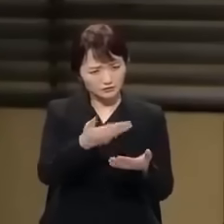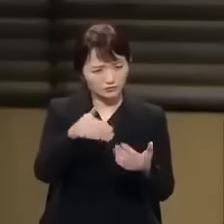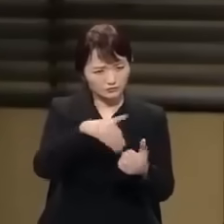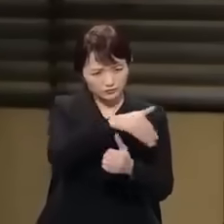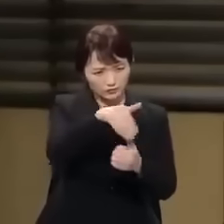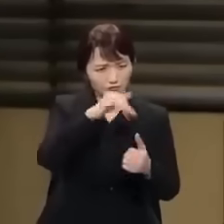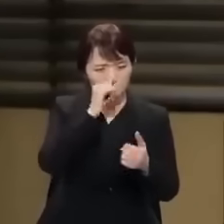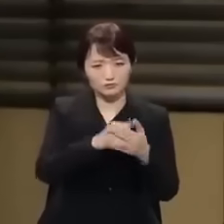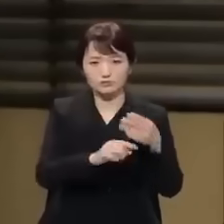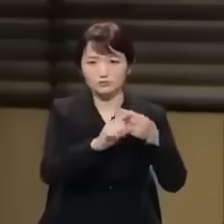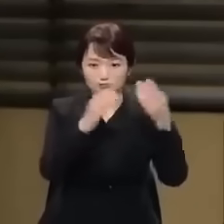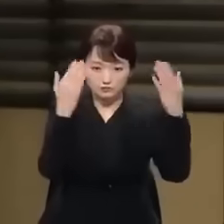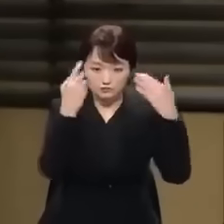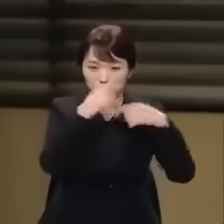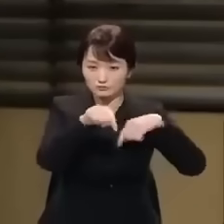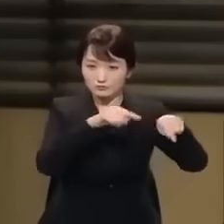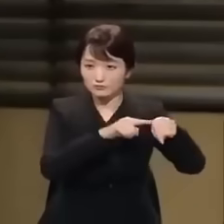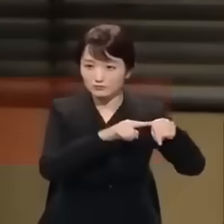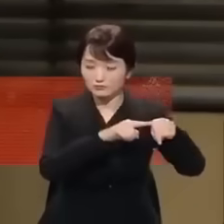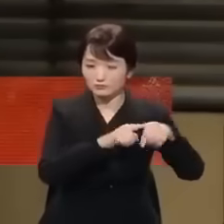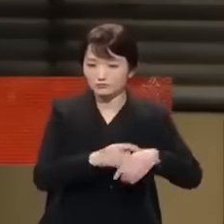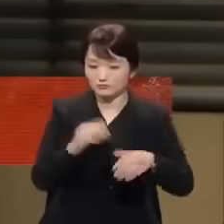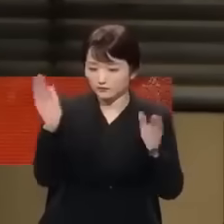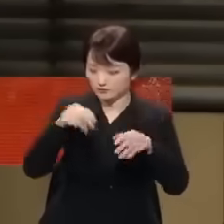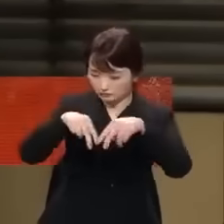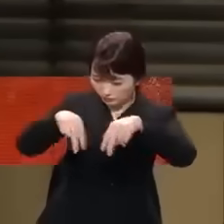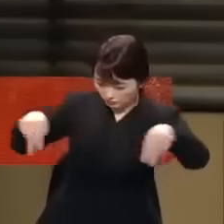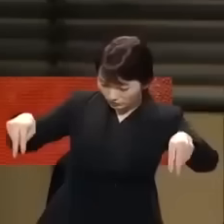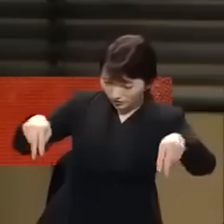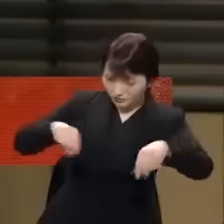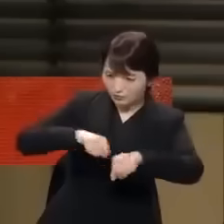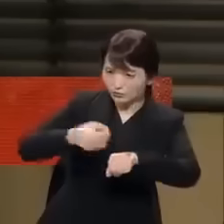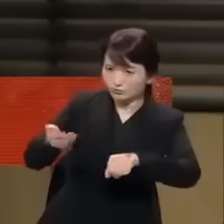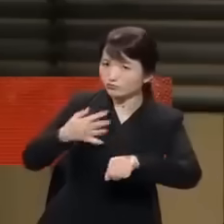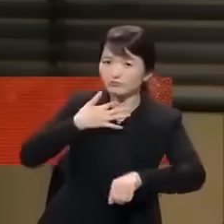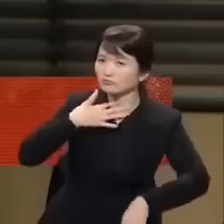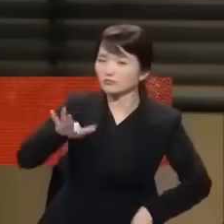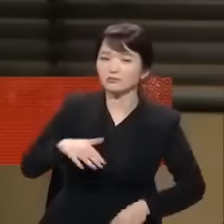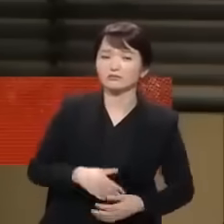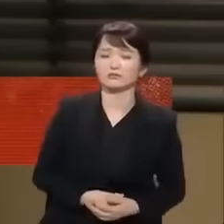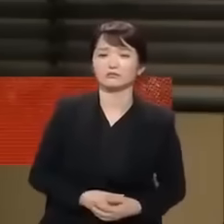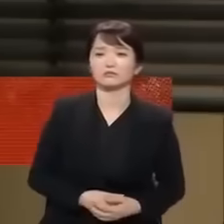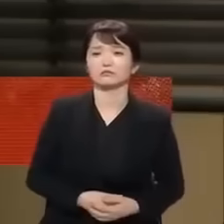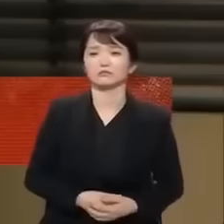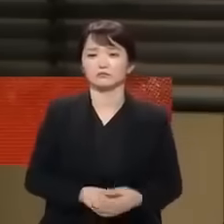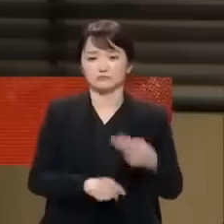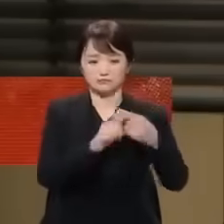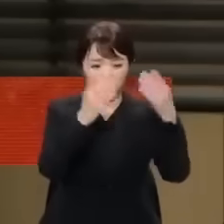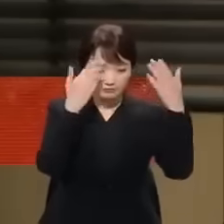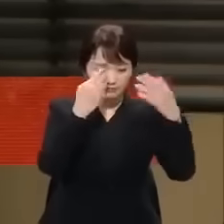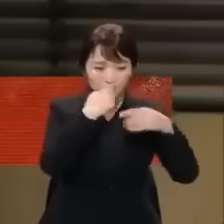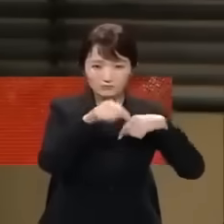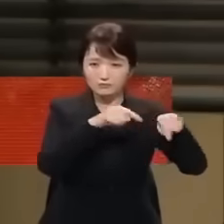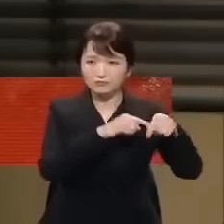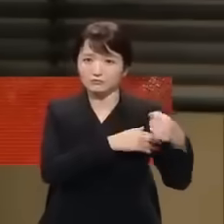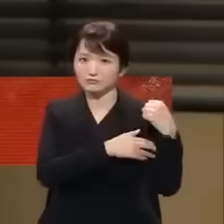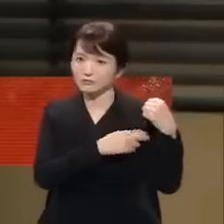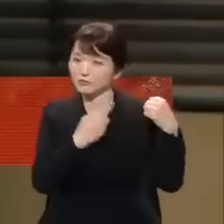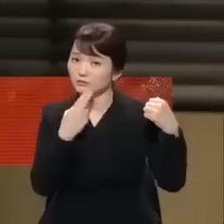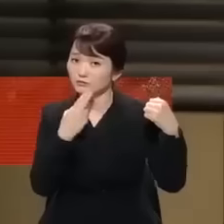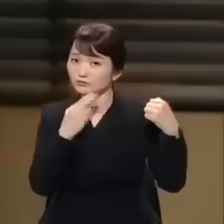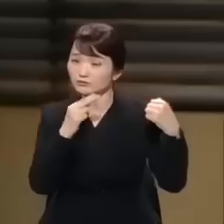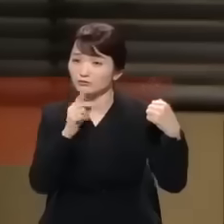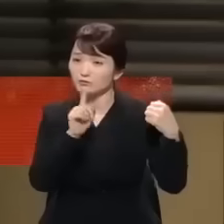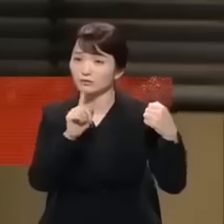중학교 감독은 자신은 그런 뭐 월체 같한 사실이 없다라고 주장을 하고 있고요 또 이게이 중학교 감독이 그런 뭐 능력이 없거나 그런게 아니라